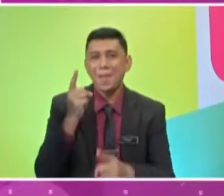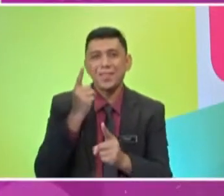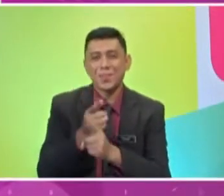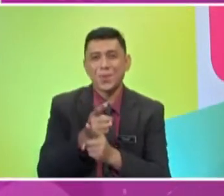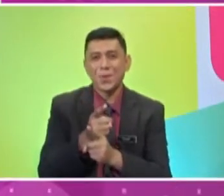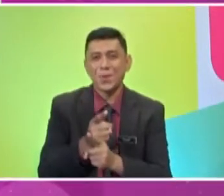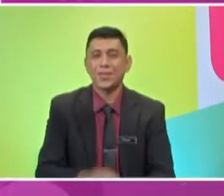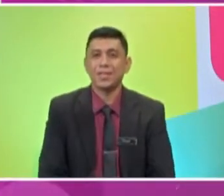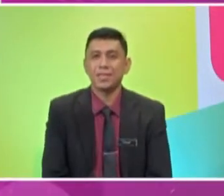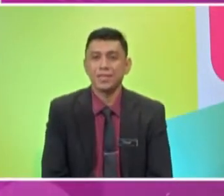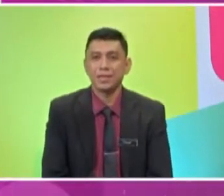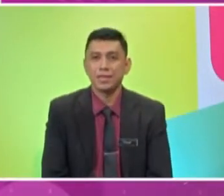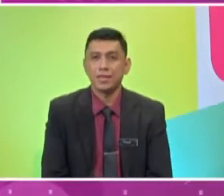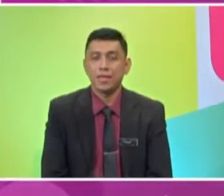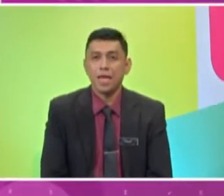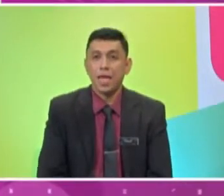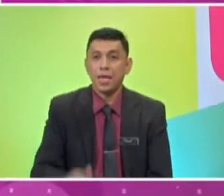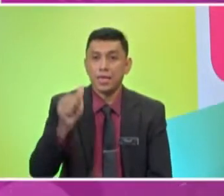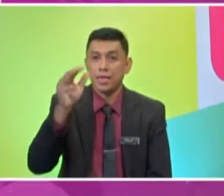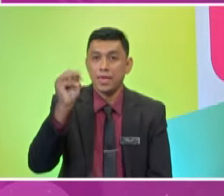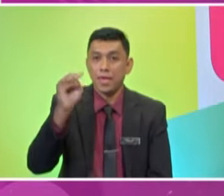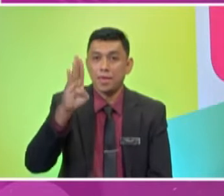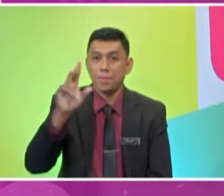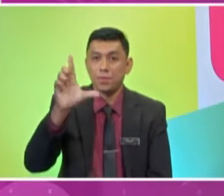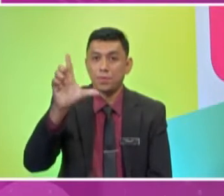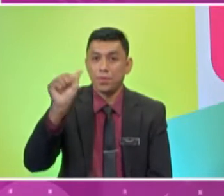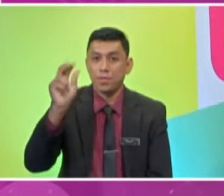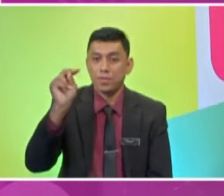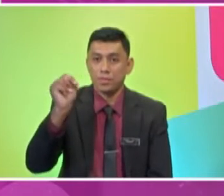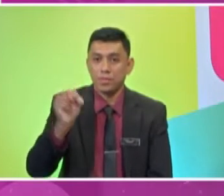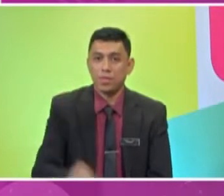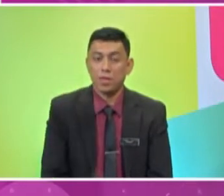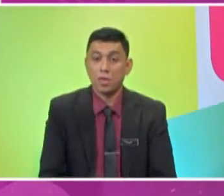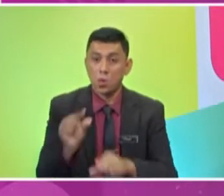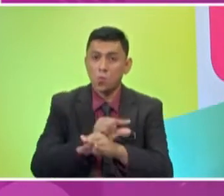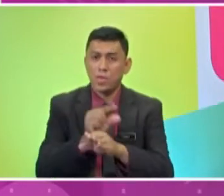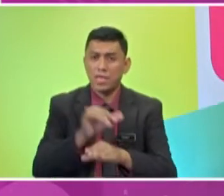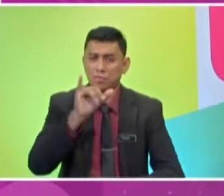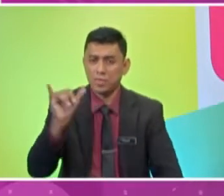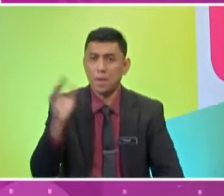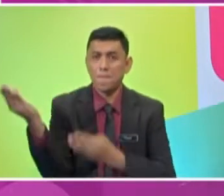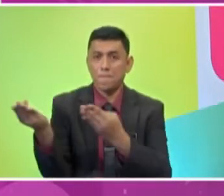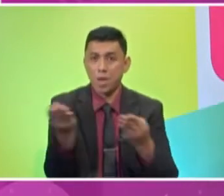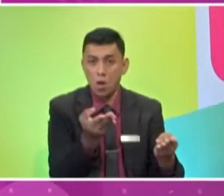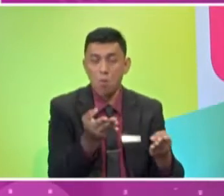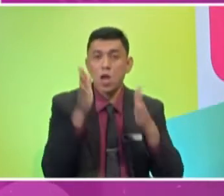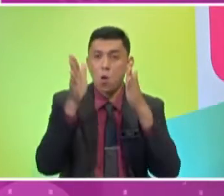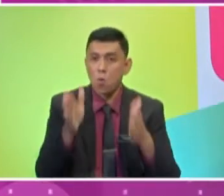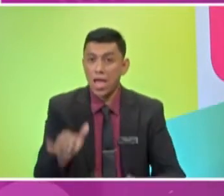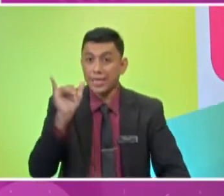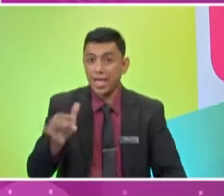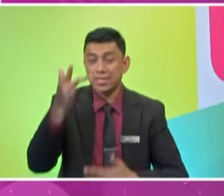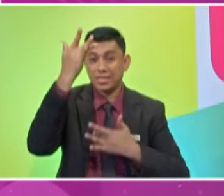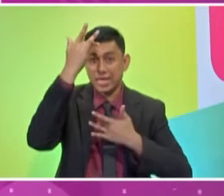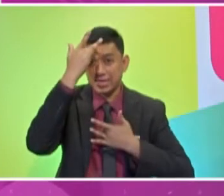Betul. Betul pula. Apa kegunaan ambulans, Fizi? Bawa pesakit, cikgu. Ya, kalau kita kecemasan, kalau ada siapa-siapa